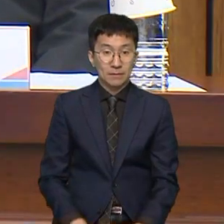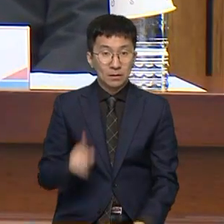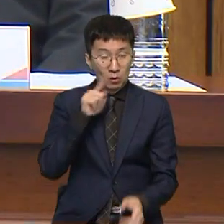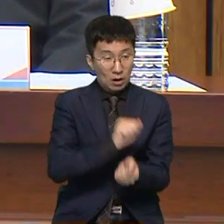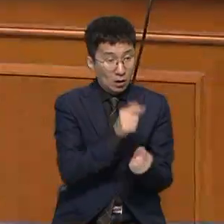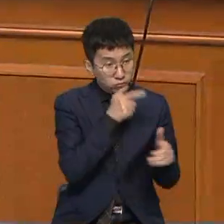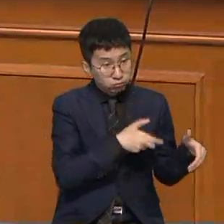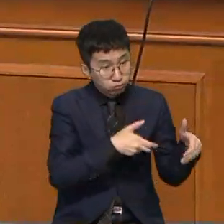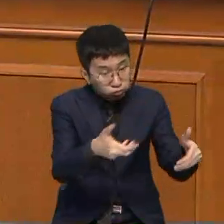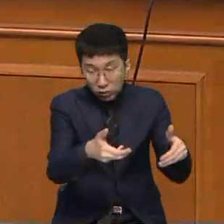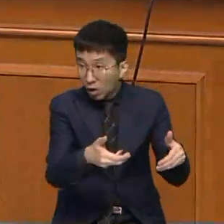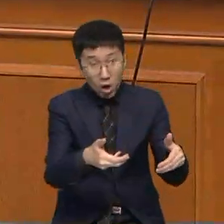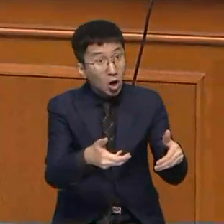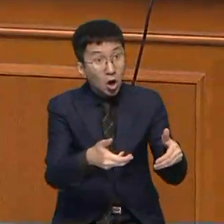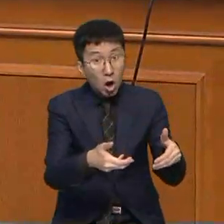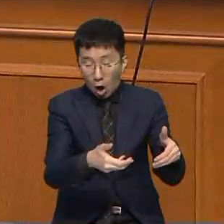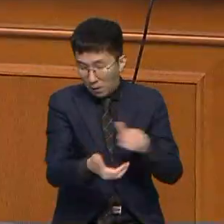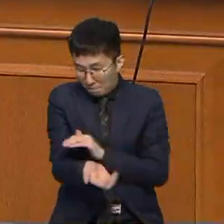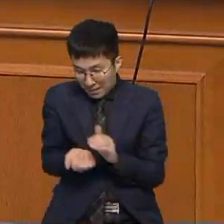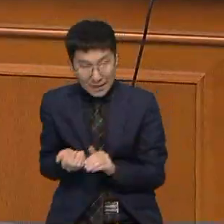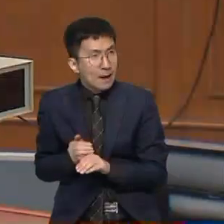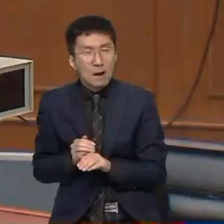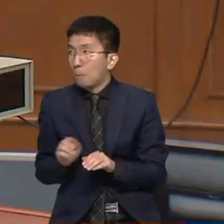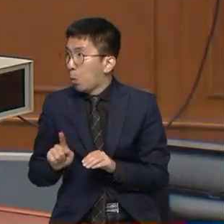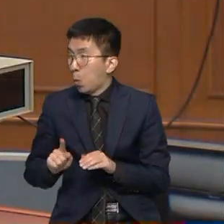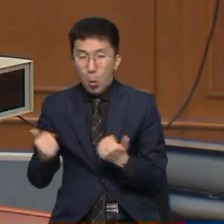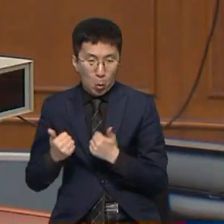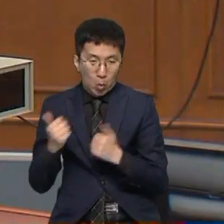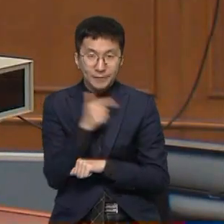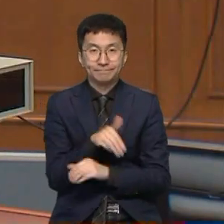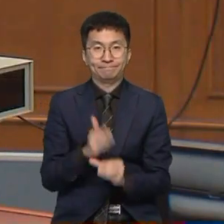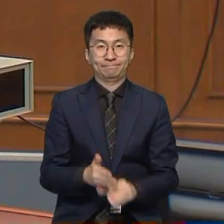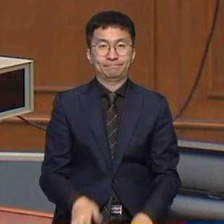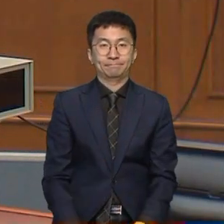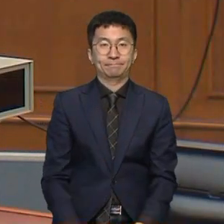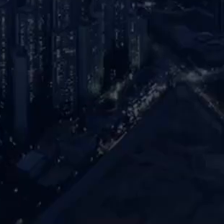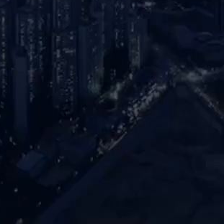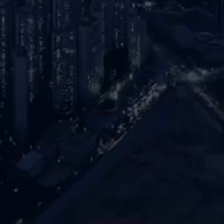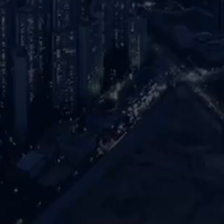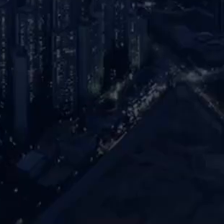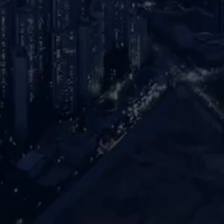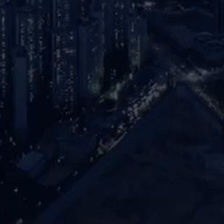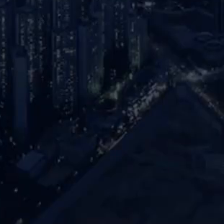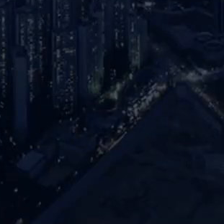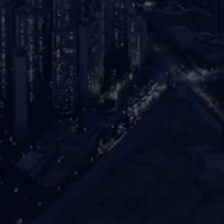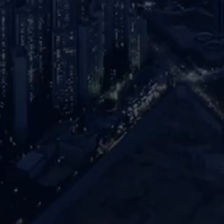대한 대책을 논의할 예정입니다. SBS 원종진입니다.